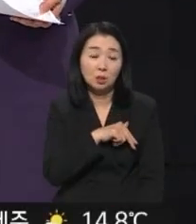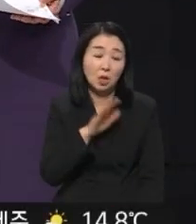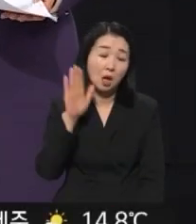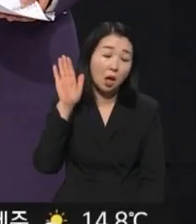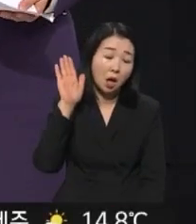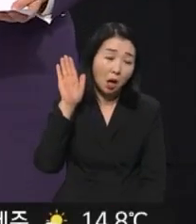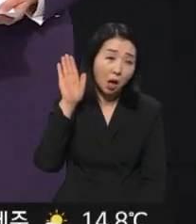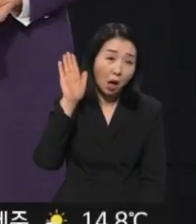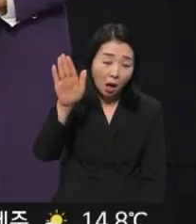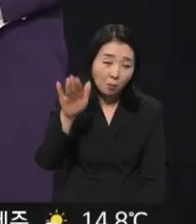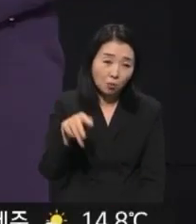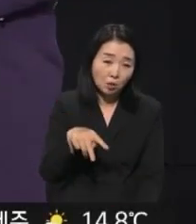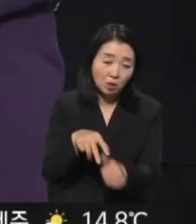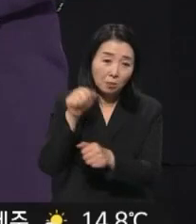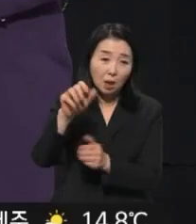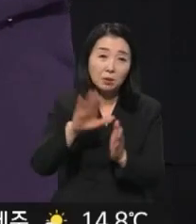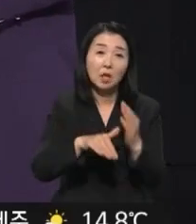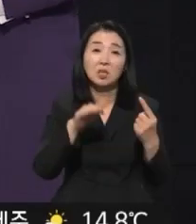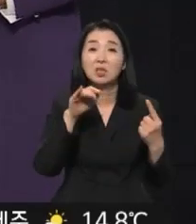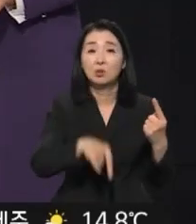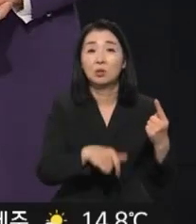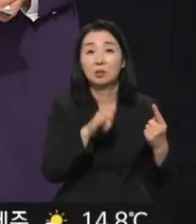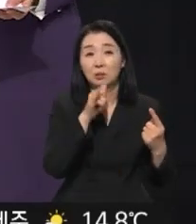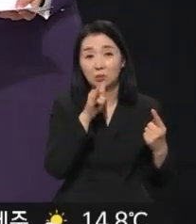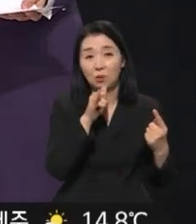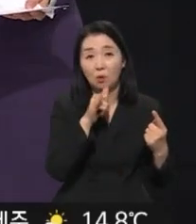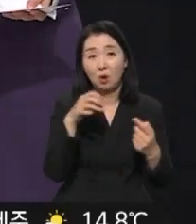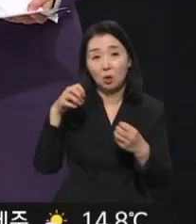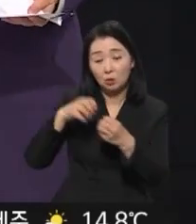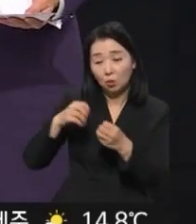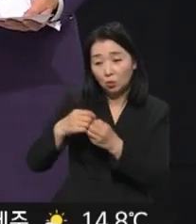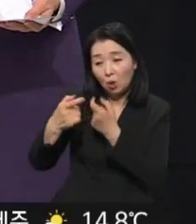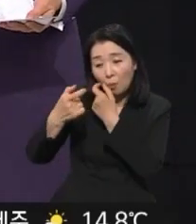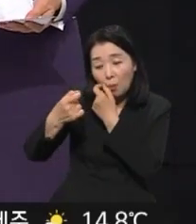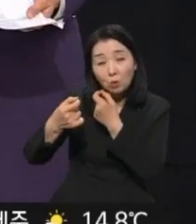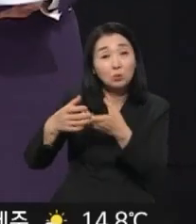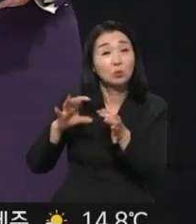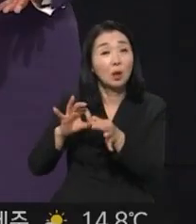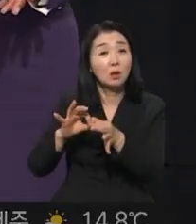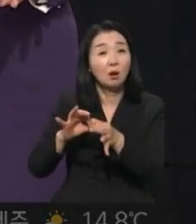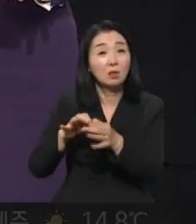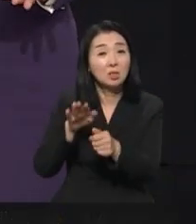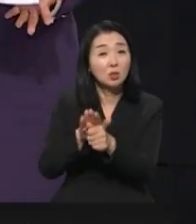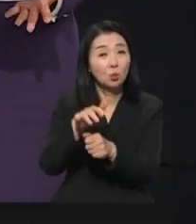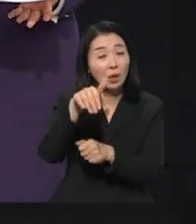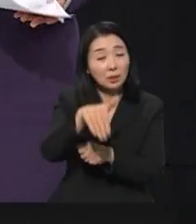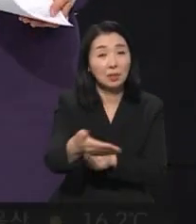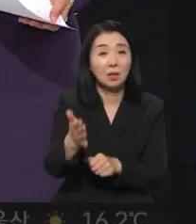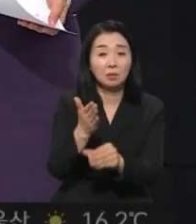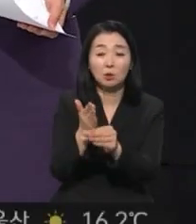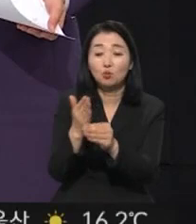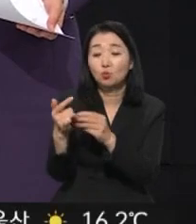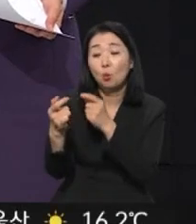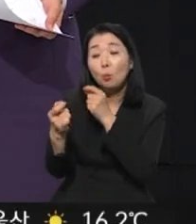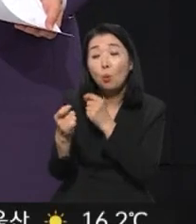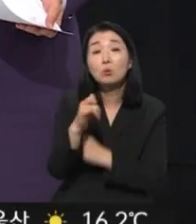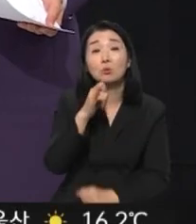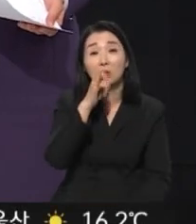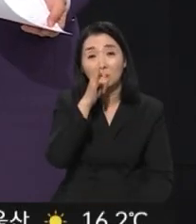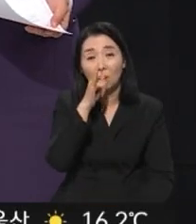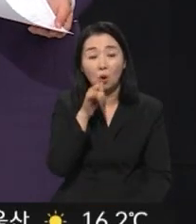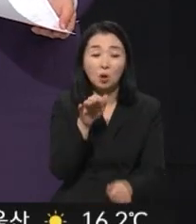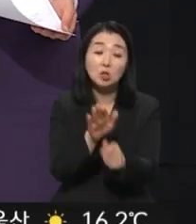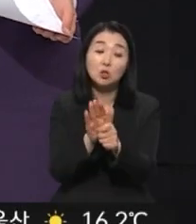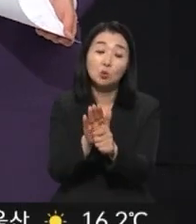당대표 적합도에서 1위를 차지했습니다. 전통적인 보수층에서는 지지도가 낮지만 중도 보수층에서